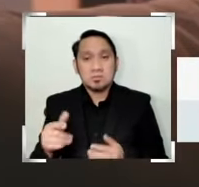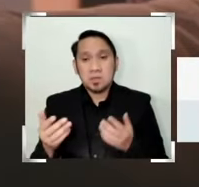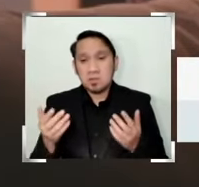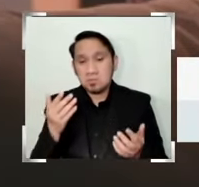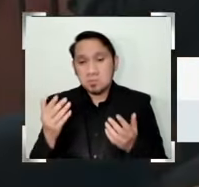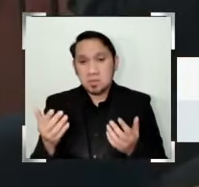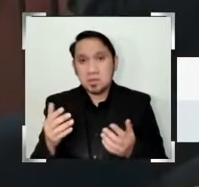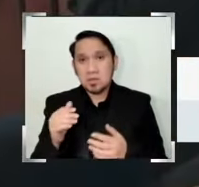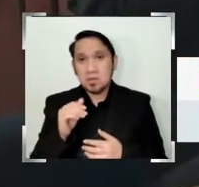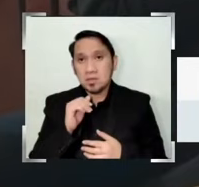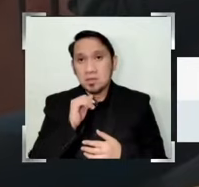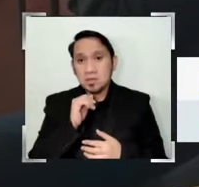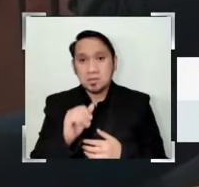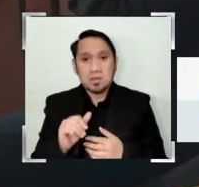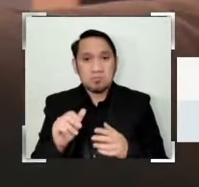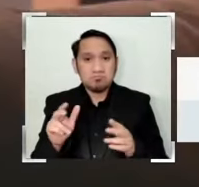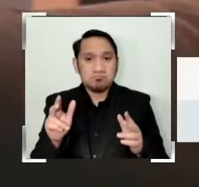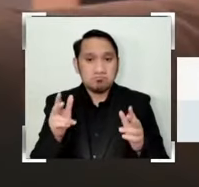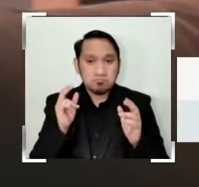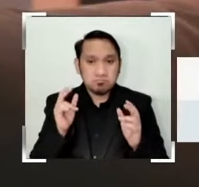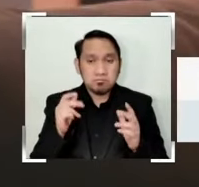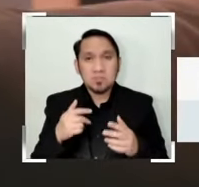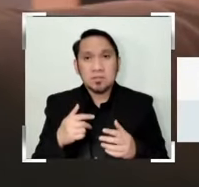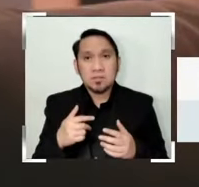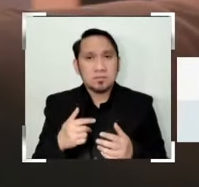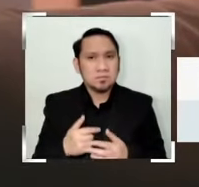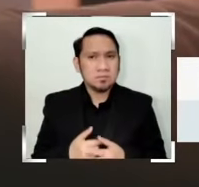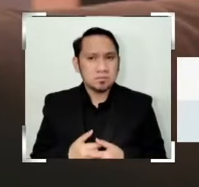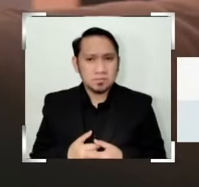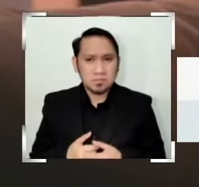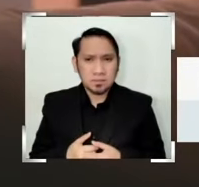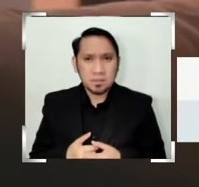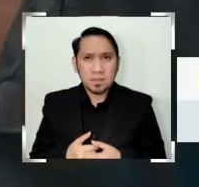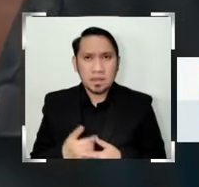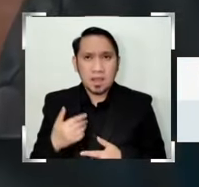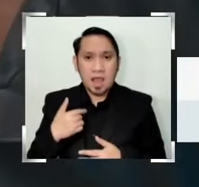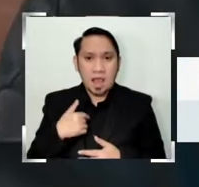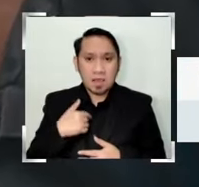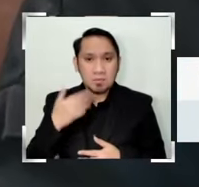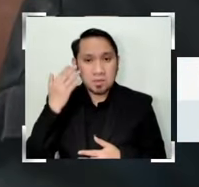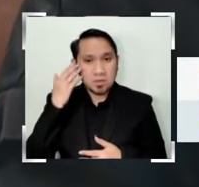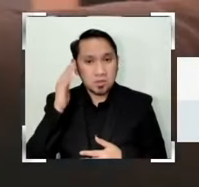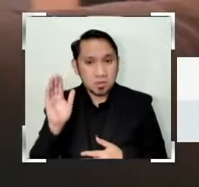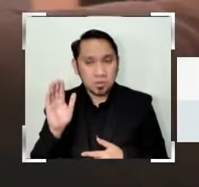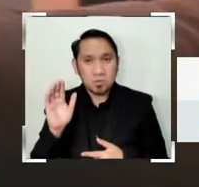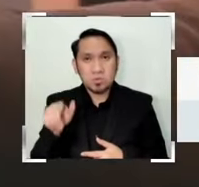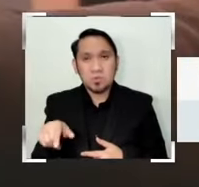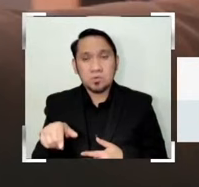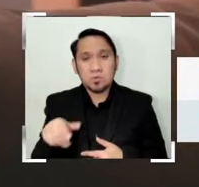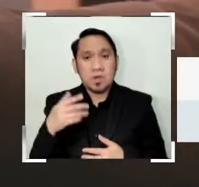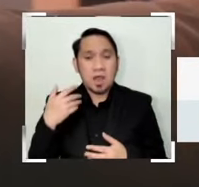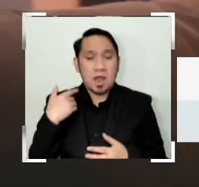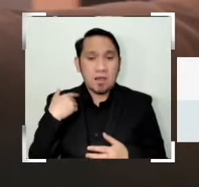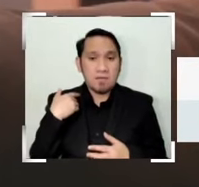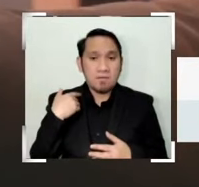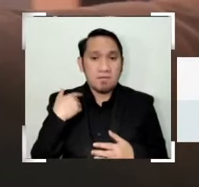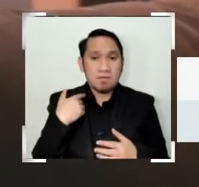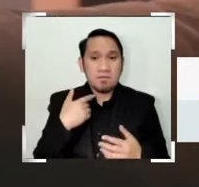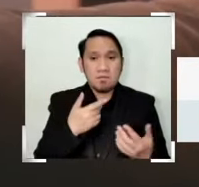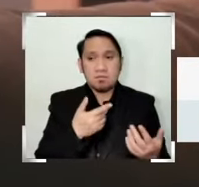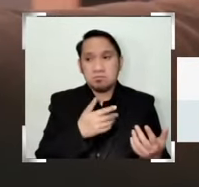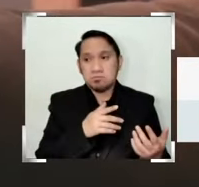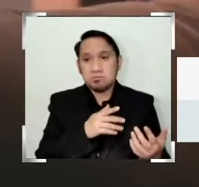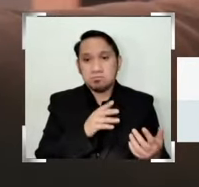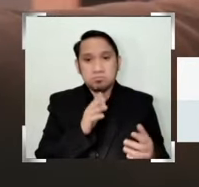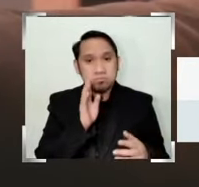ng character ko to. Pero, I didn't know that behind my back, they would talk about me behind my back during